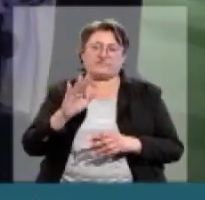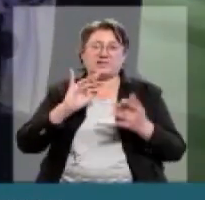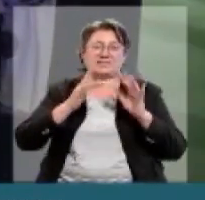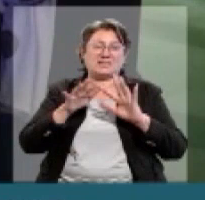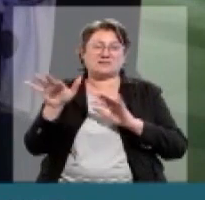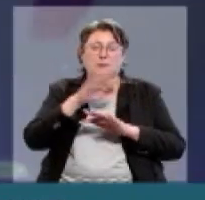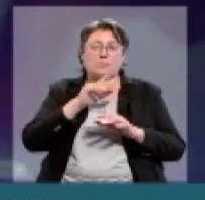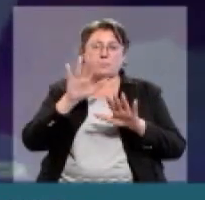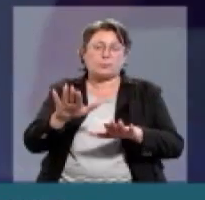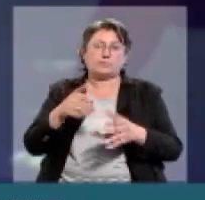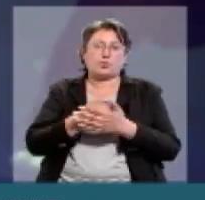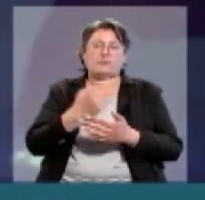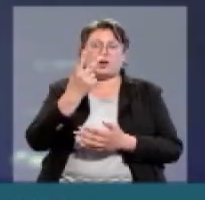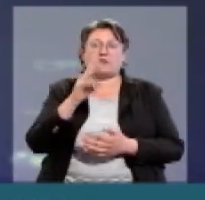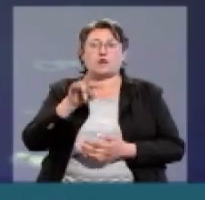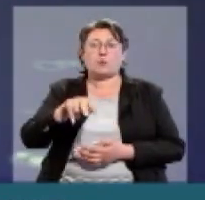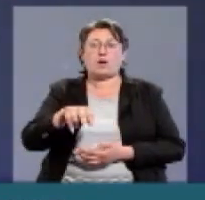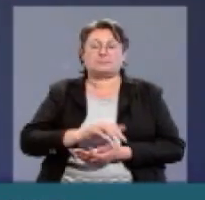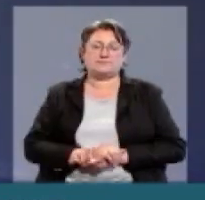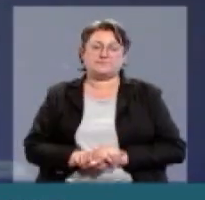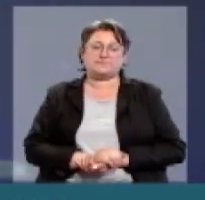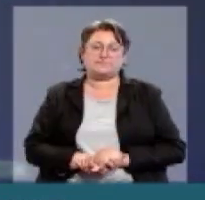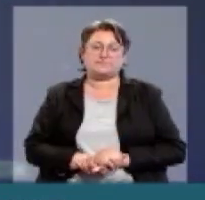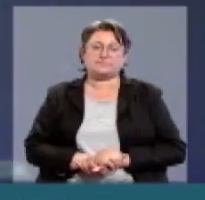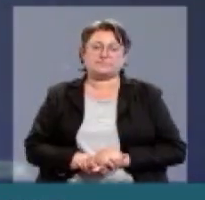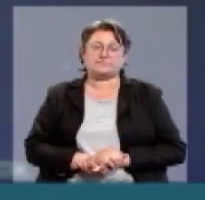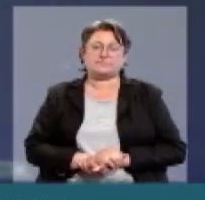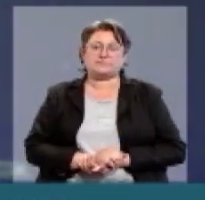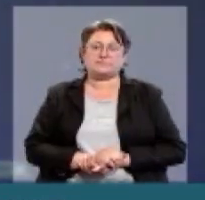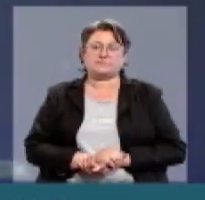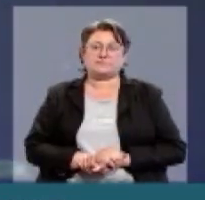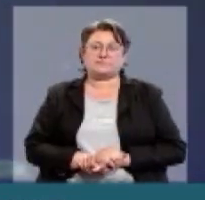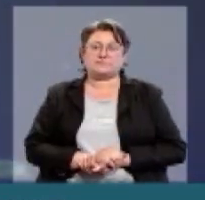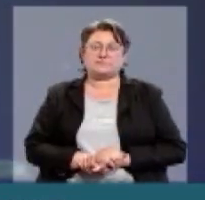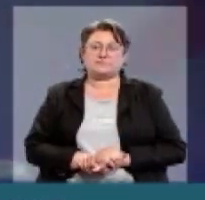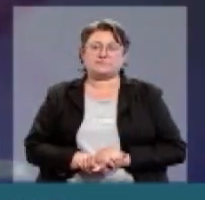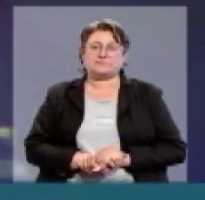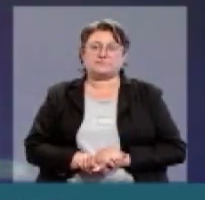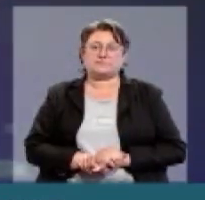выставка в городе продлится до 2 июля. Айдана Папанина, Родион Бабич, телеканал «Костанай».